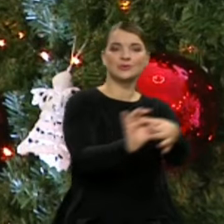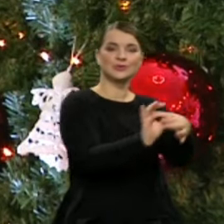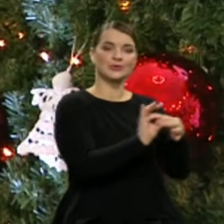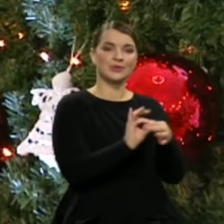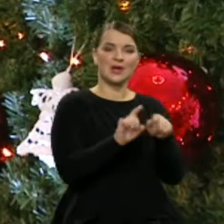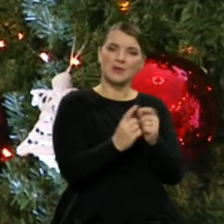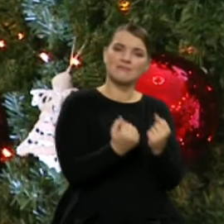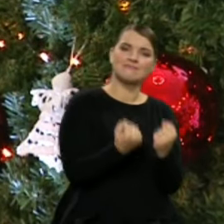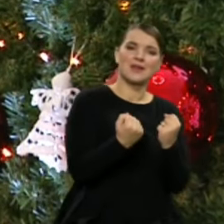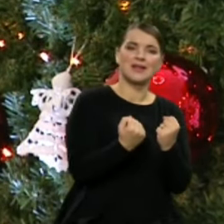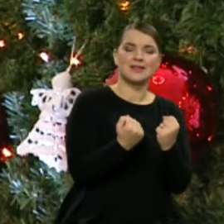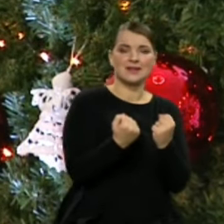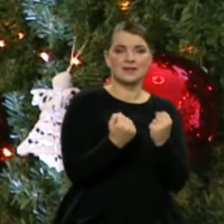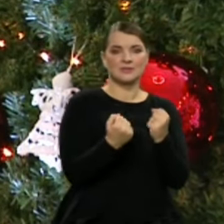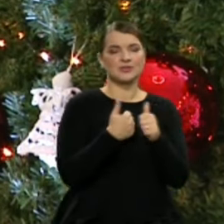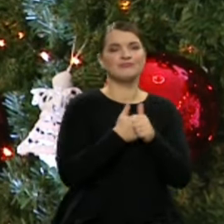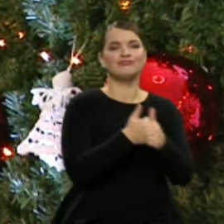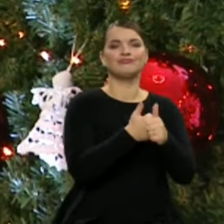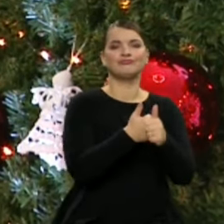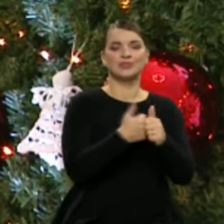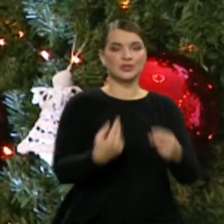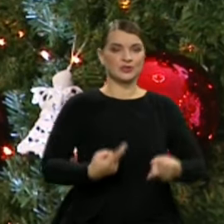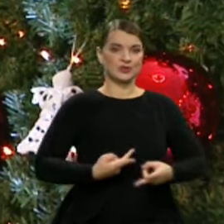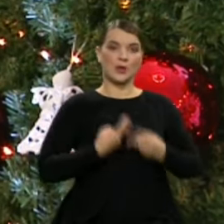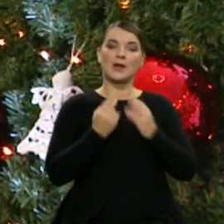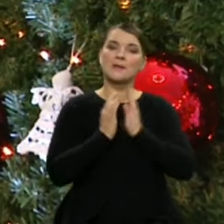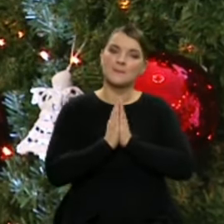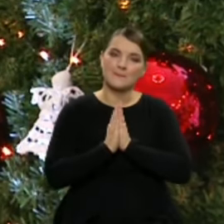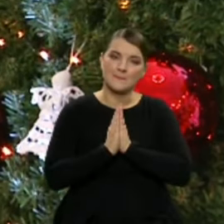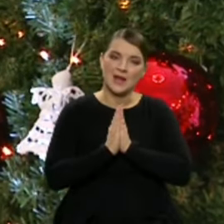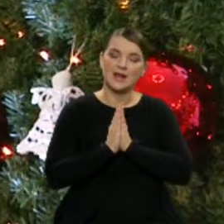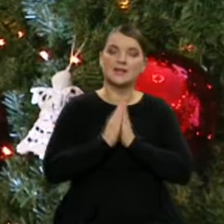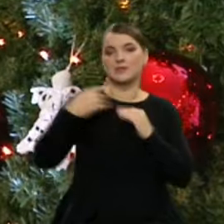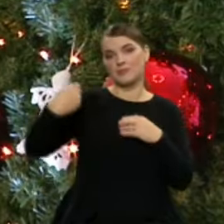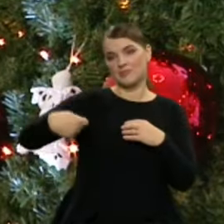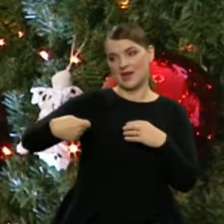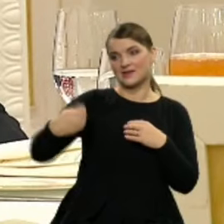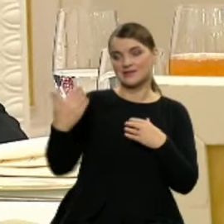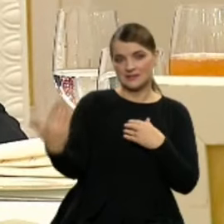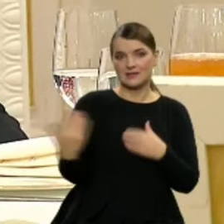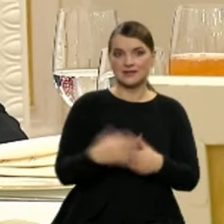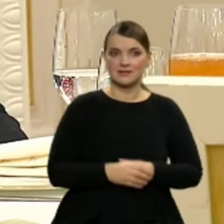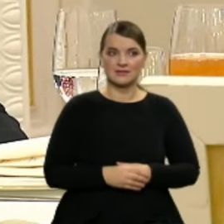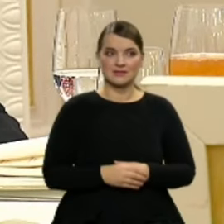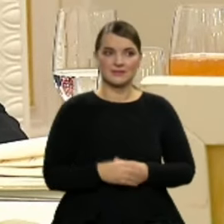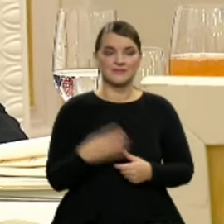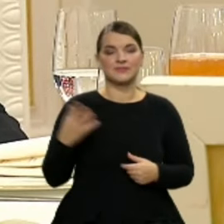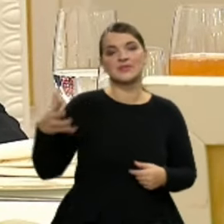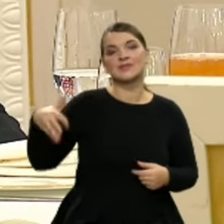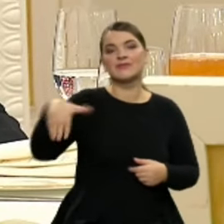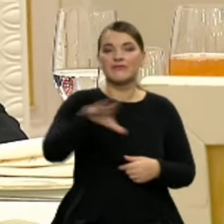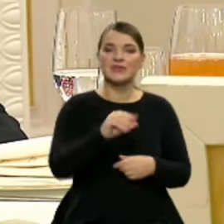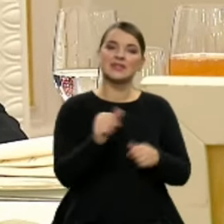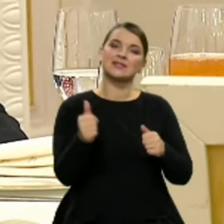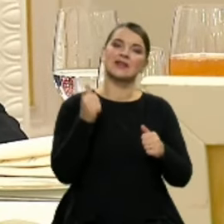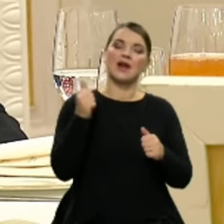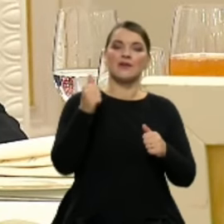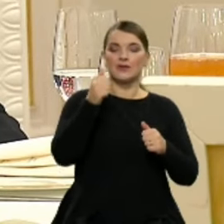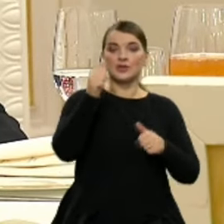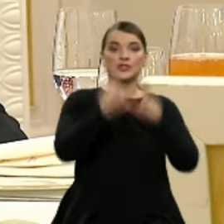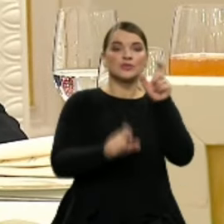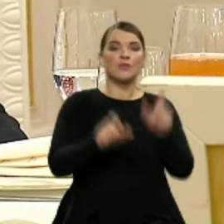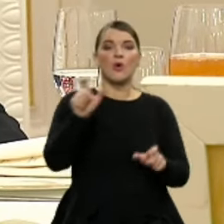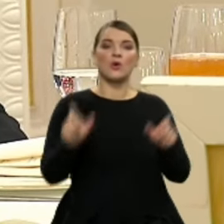atrama, viltimi ir džiaugsmu. Meldžiame už mūsų prezidentą, visus tarnaujančius mūsų tautai,